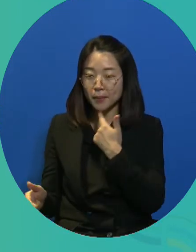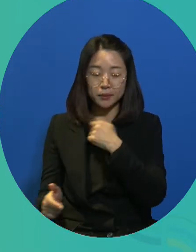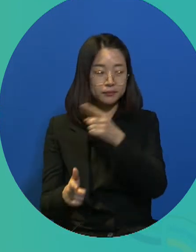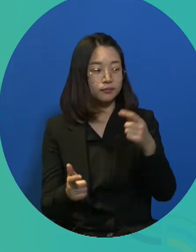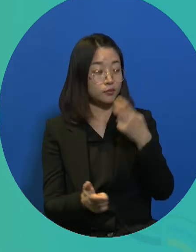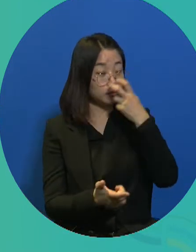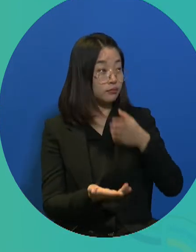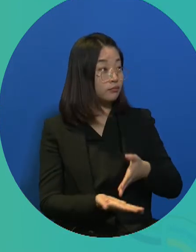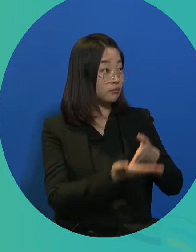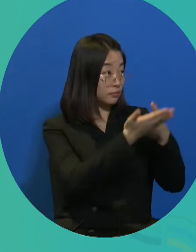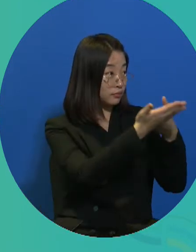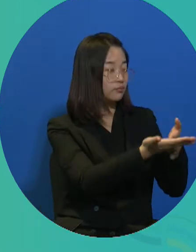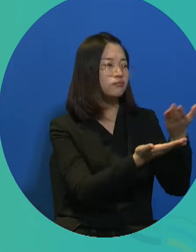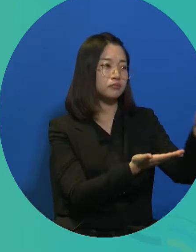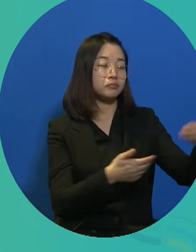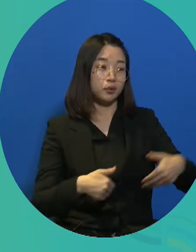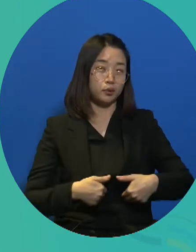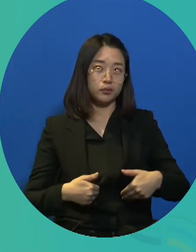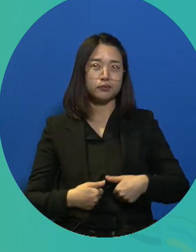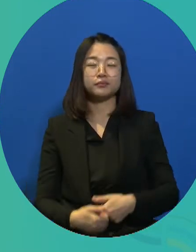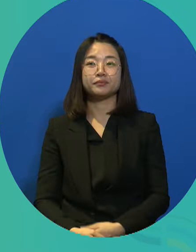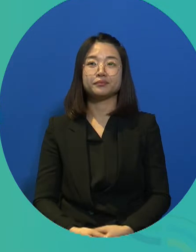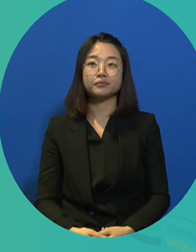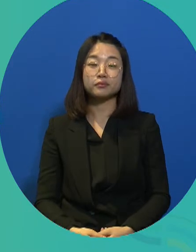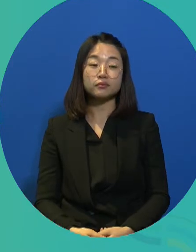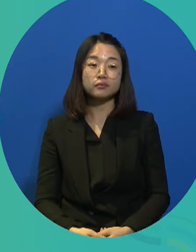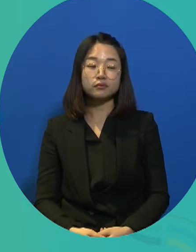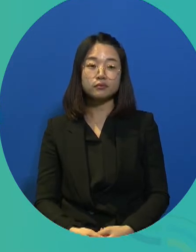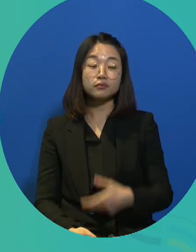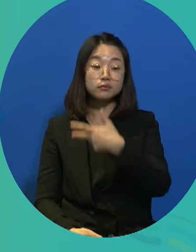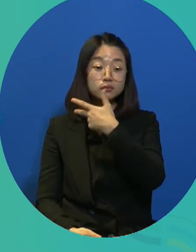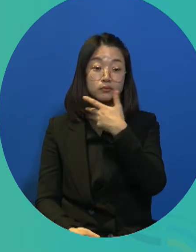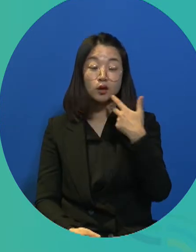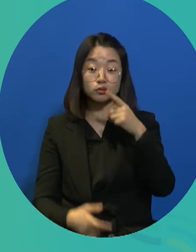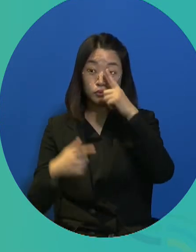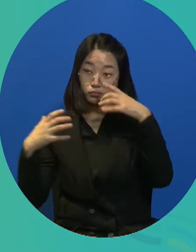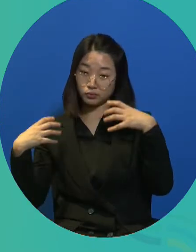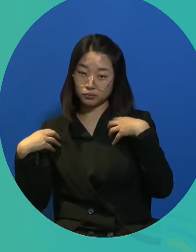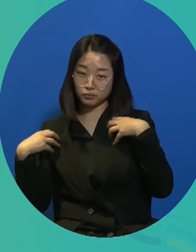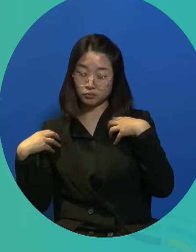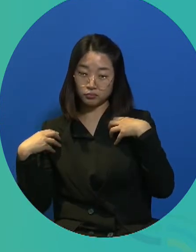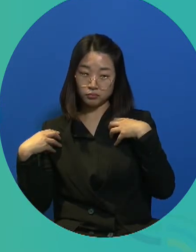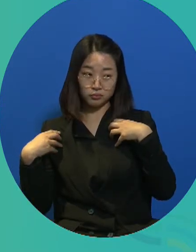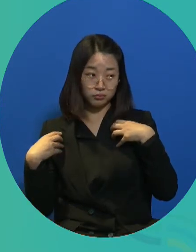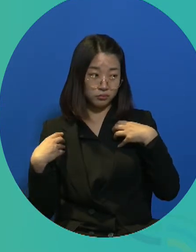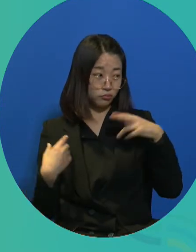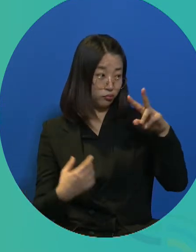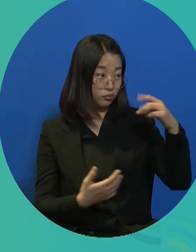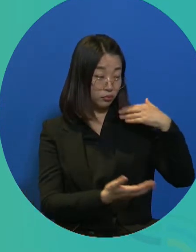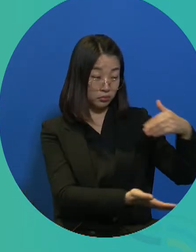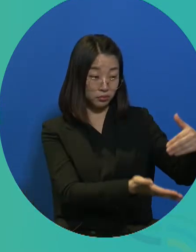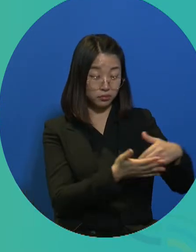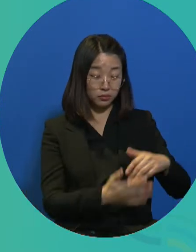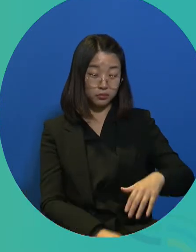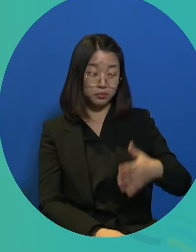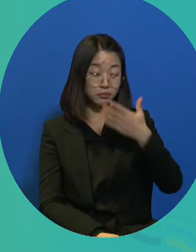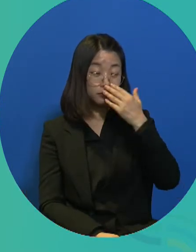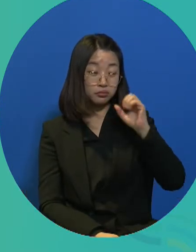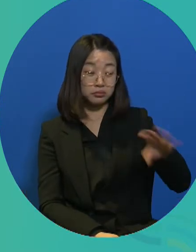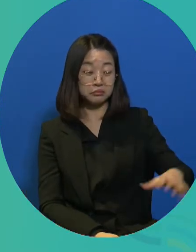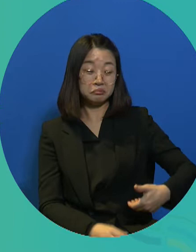특별 조사 그리고 보고서를 냈을 때 영국 정부에서는 처음에는 이것을 무조건 무시하고 간과하려고